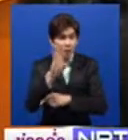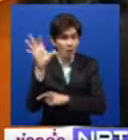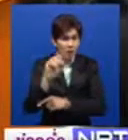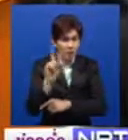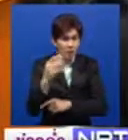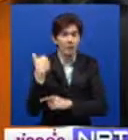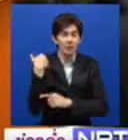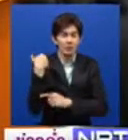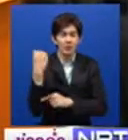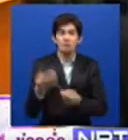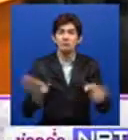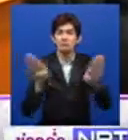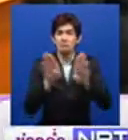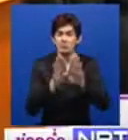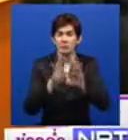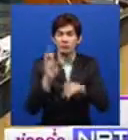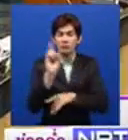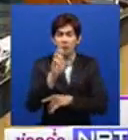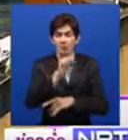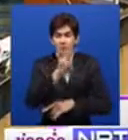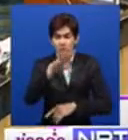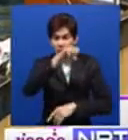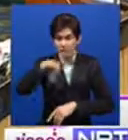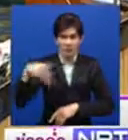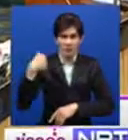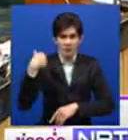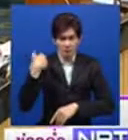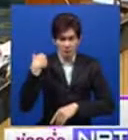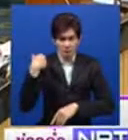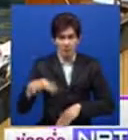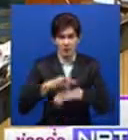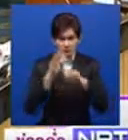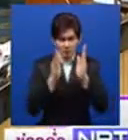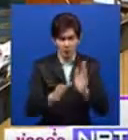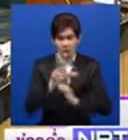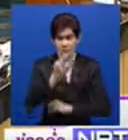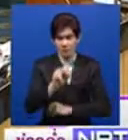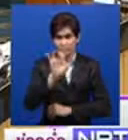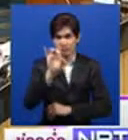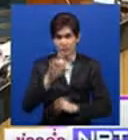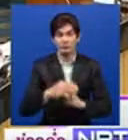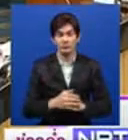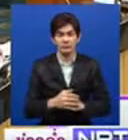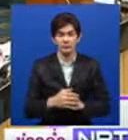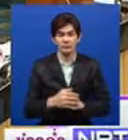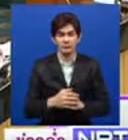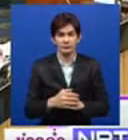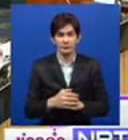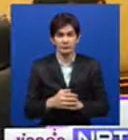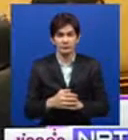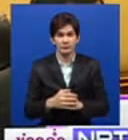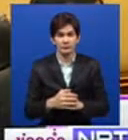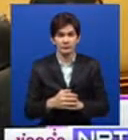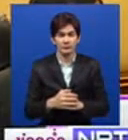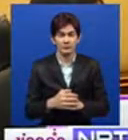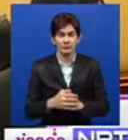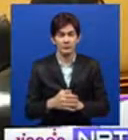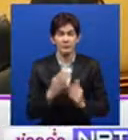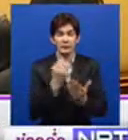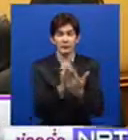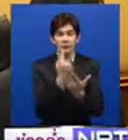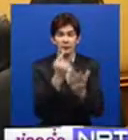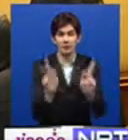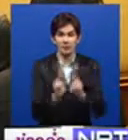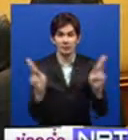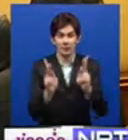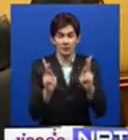แถลงปิดสำนวนคดีถอดถอนอดีตสมาชิกวุฒิสภาออกจากตำแหน่ง 38คนนายวิชัยวิวิทเสวีตัวแทนคณะ